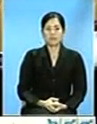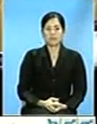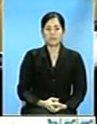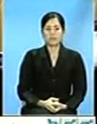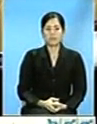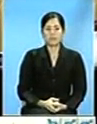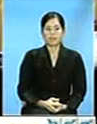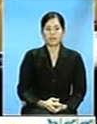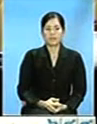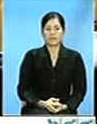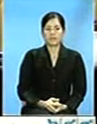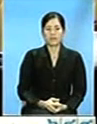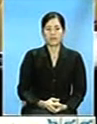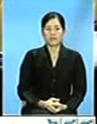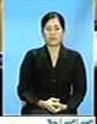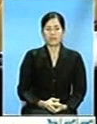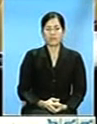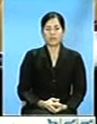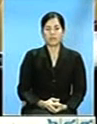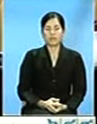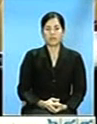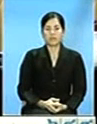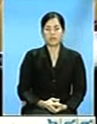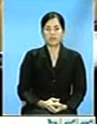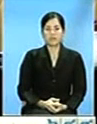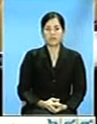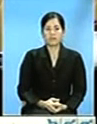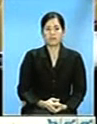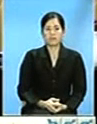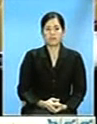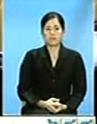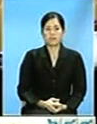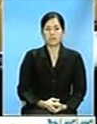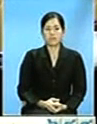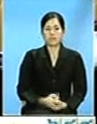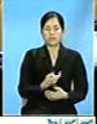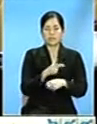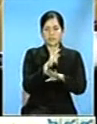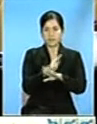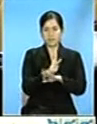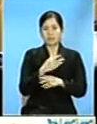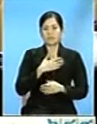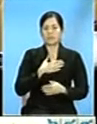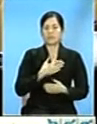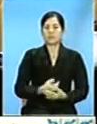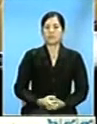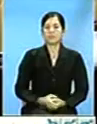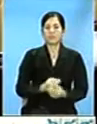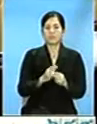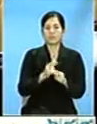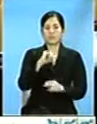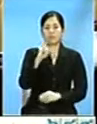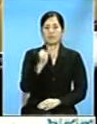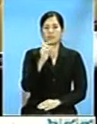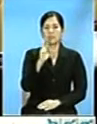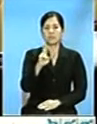เชิญฮะเชิญครับเชิญฮะ ค่ะกราบเรียนท่านประธานที่เคารพดิฉันผู้ช่วยศาสตราจารย์จารุพันธ์กุฎิโ